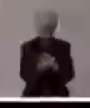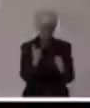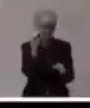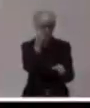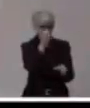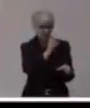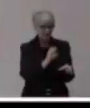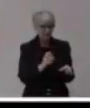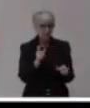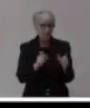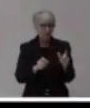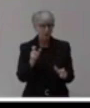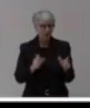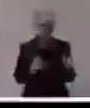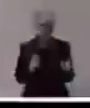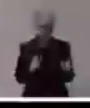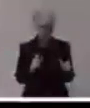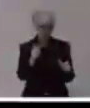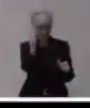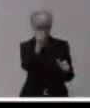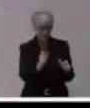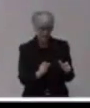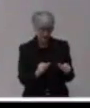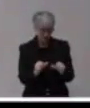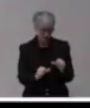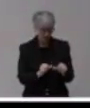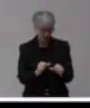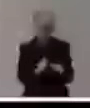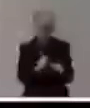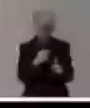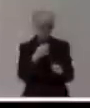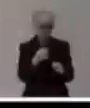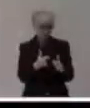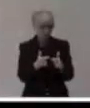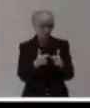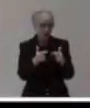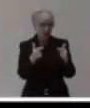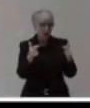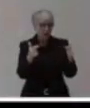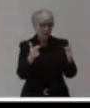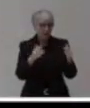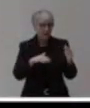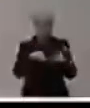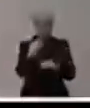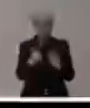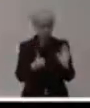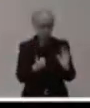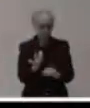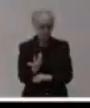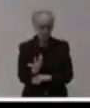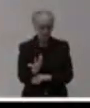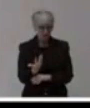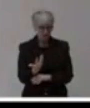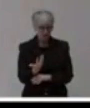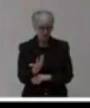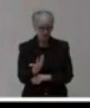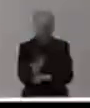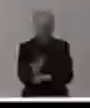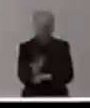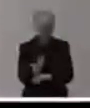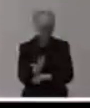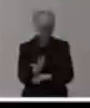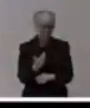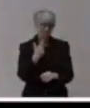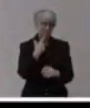della popolazione italiana, per cui questo aumento degli over 65, l'aumento dei cosiddetti